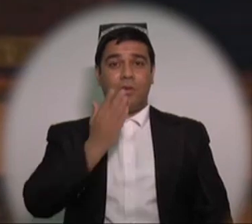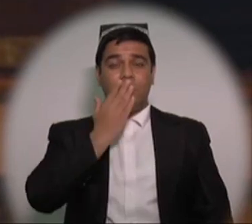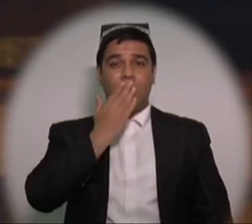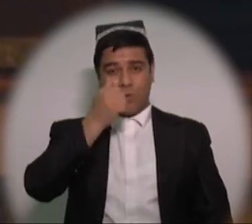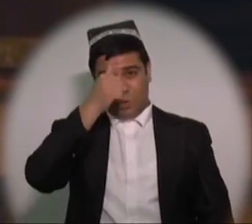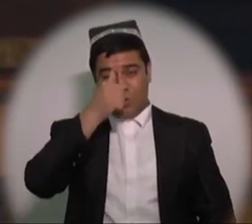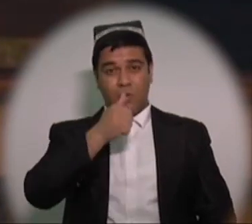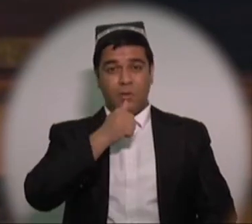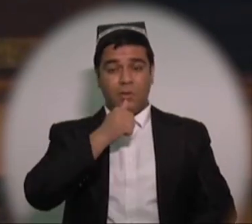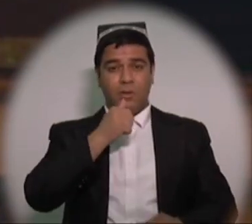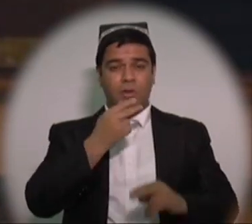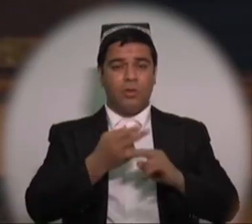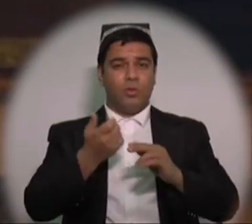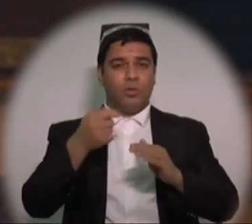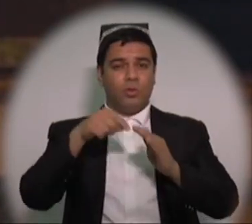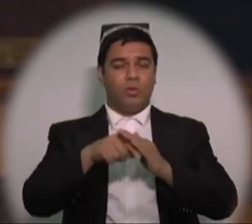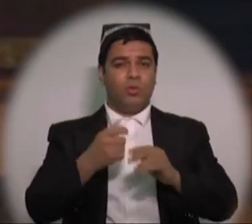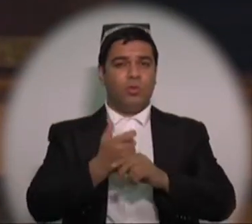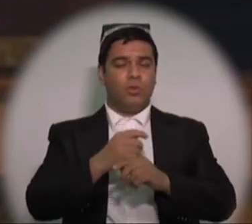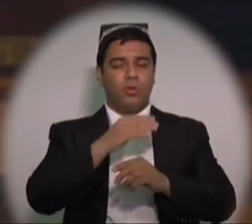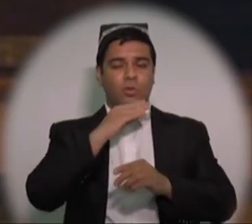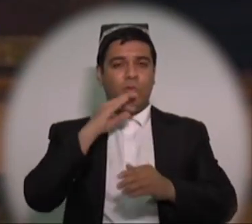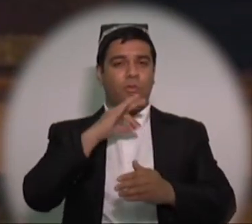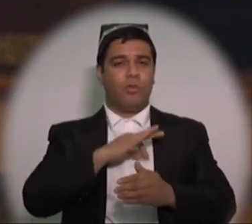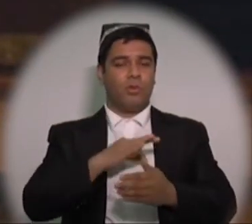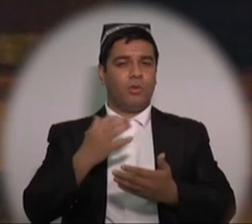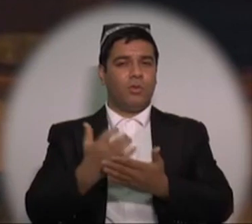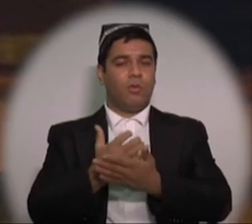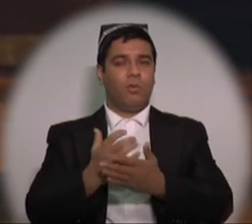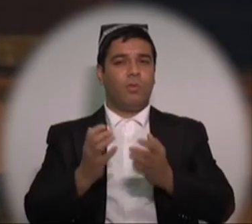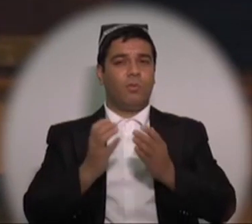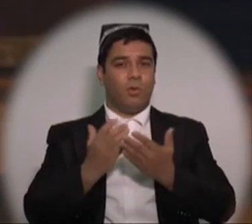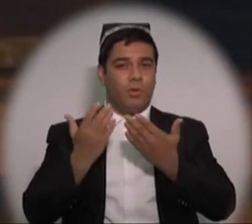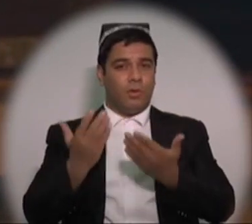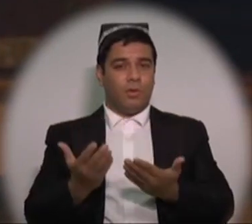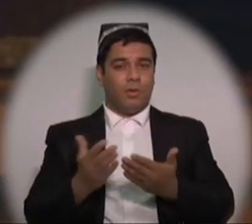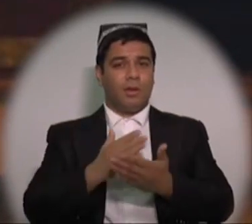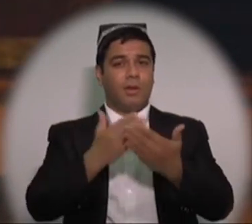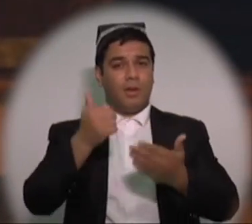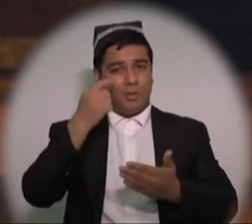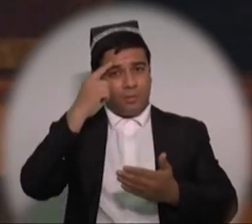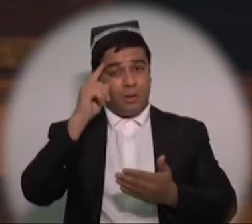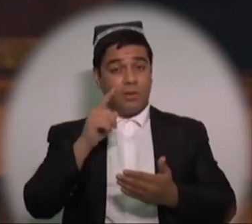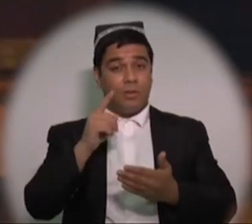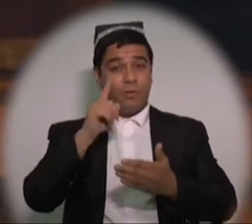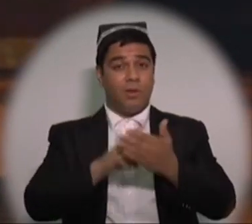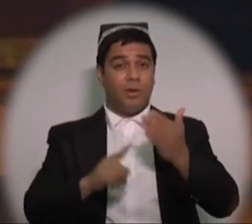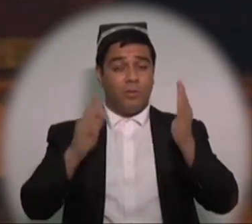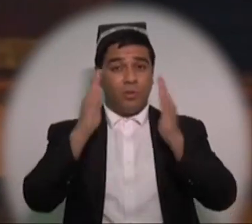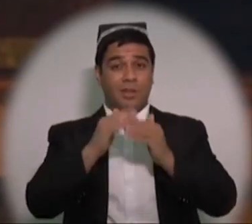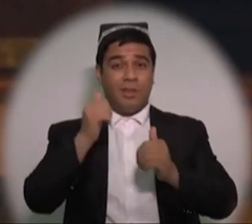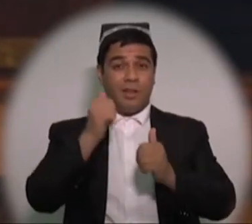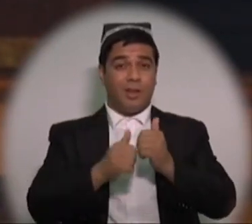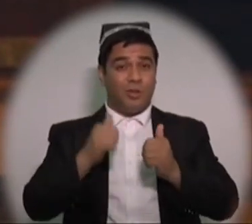Ramazan ayı faziletlerge bay ay ekenini hemmemiz yakşı bilemiz. Müslüman ümmeti